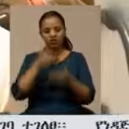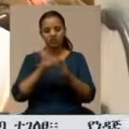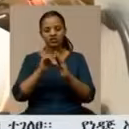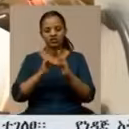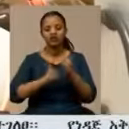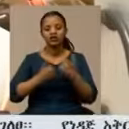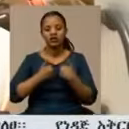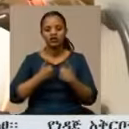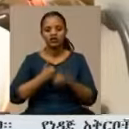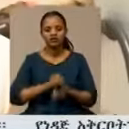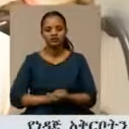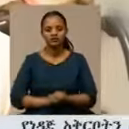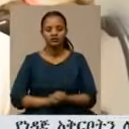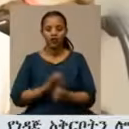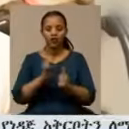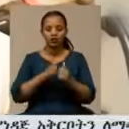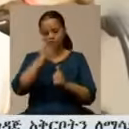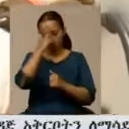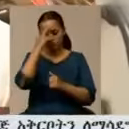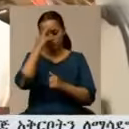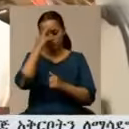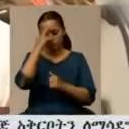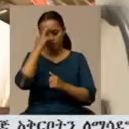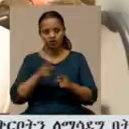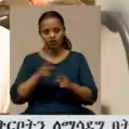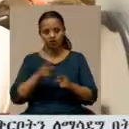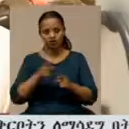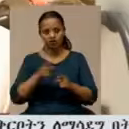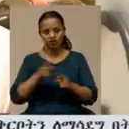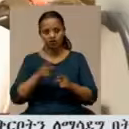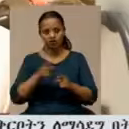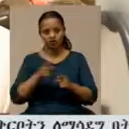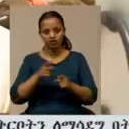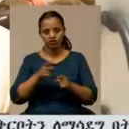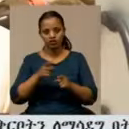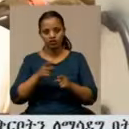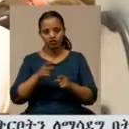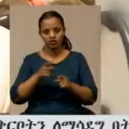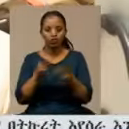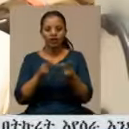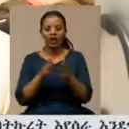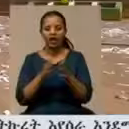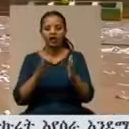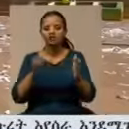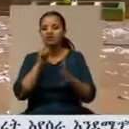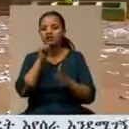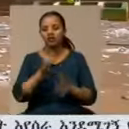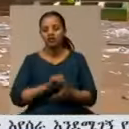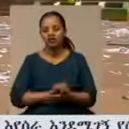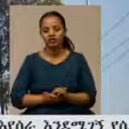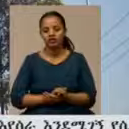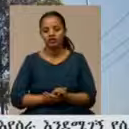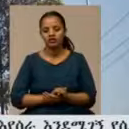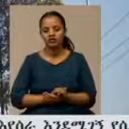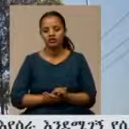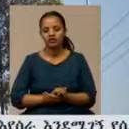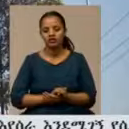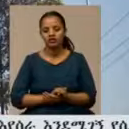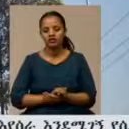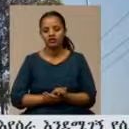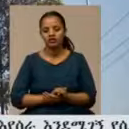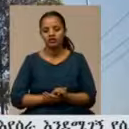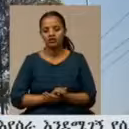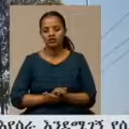አለ። አንዱ ምክንያት ደግሞ የማደያዎቹ አለመስፋፋት ነው። ስለዚህ ማደያዎቹን